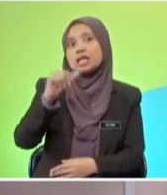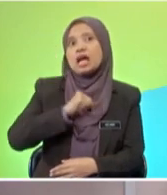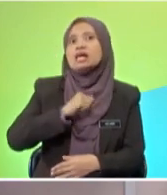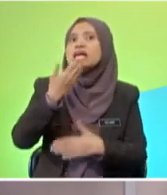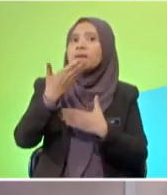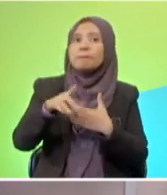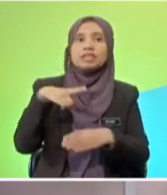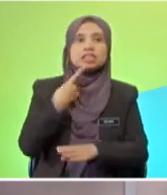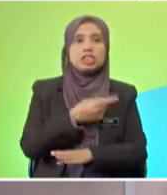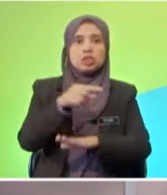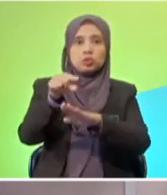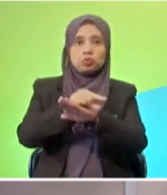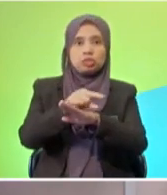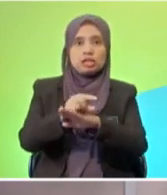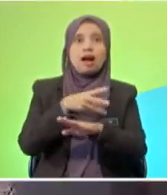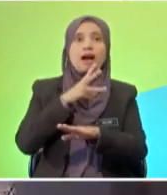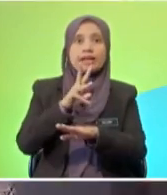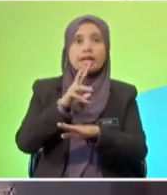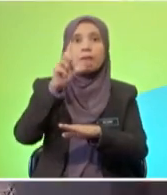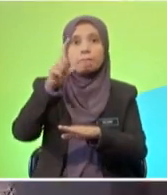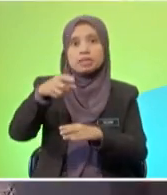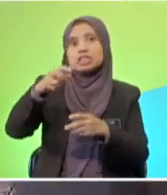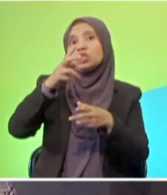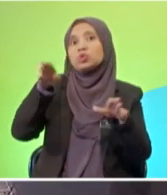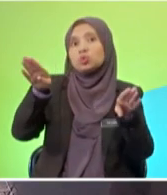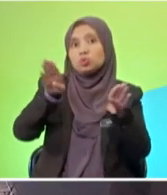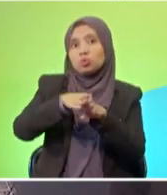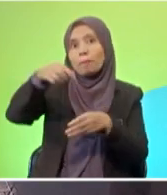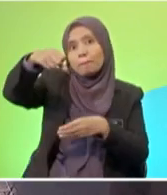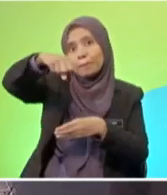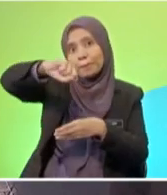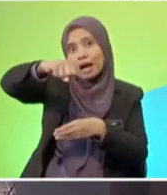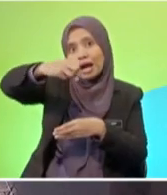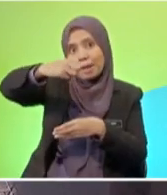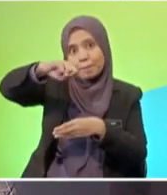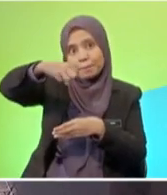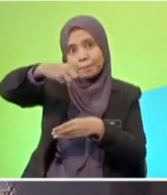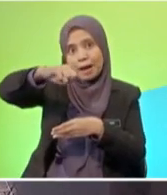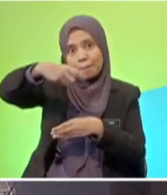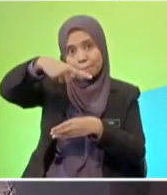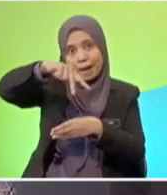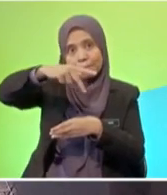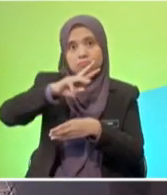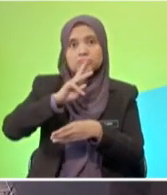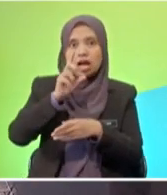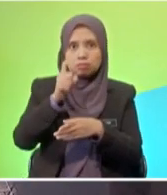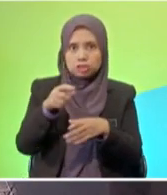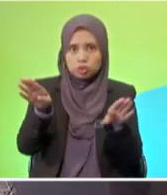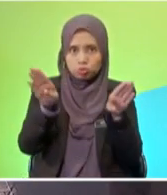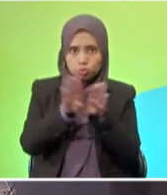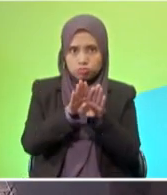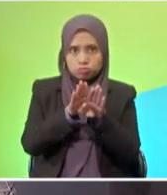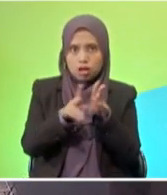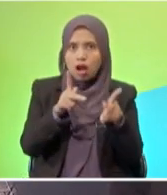air kita haruslah menutup pipa air selepas digunakan itu ada yang pertama kalau kita tutup